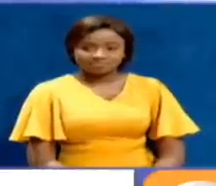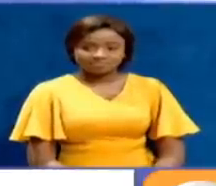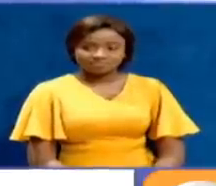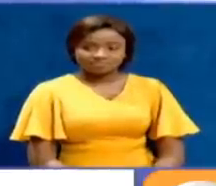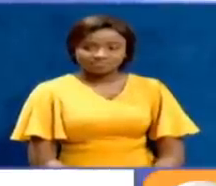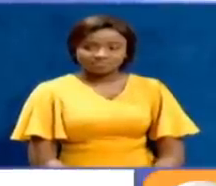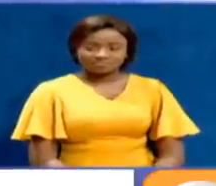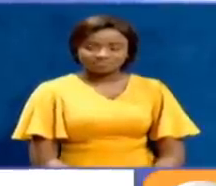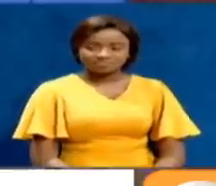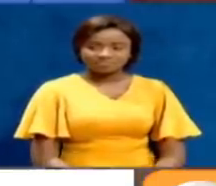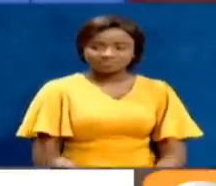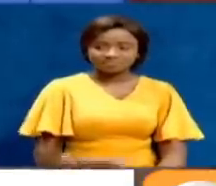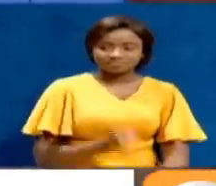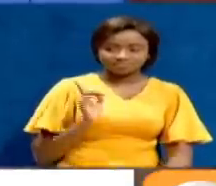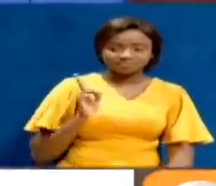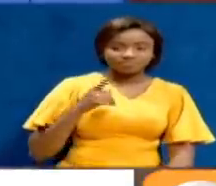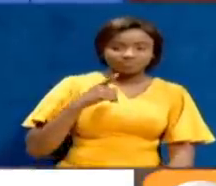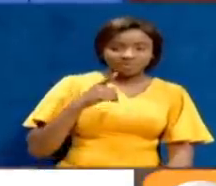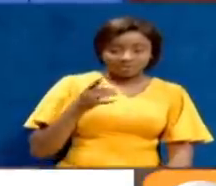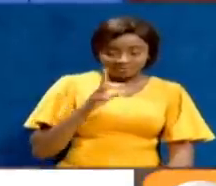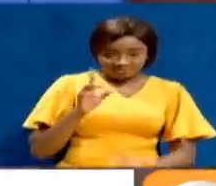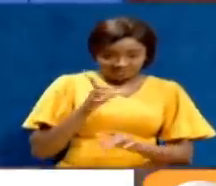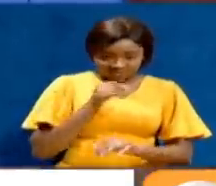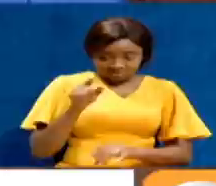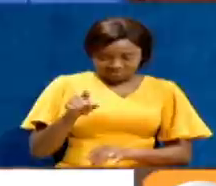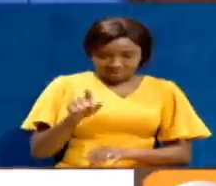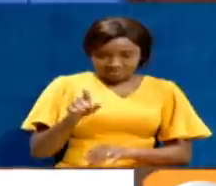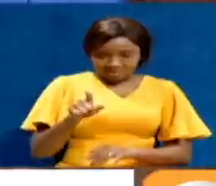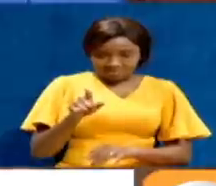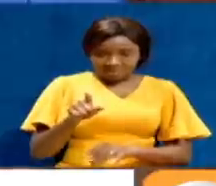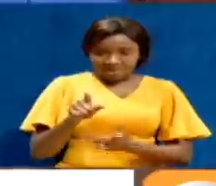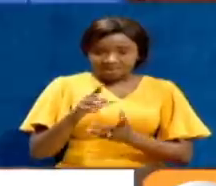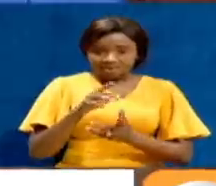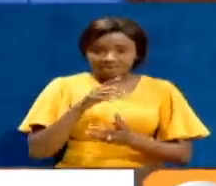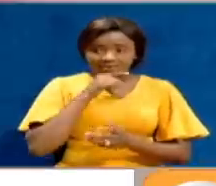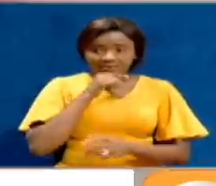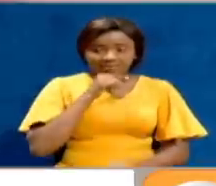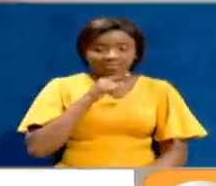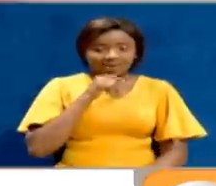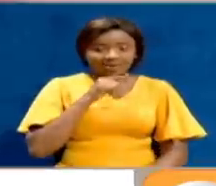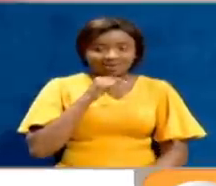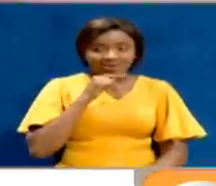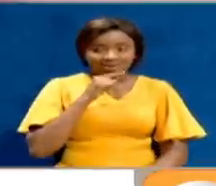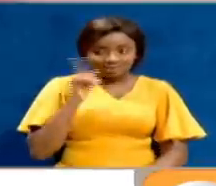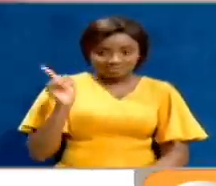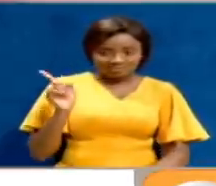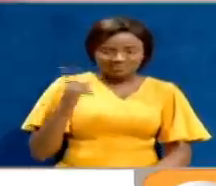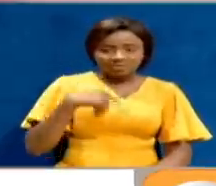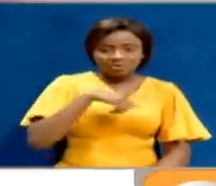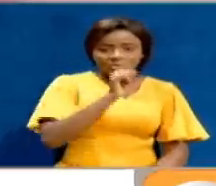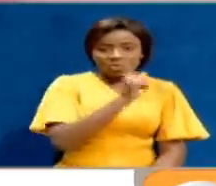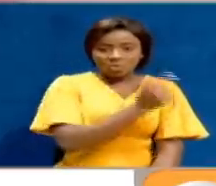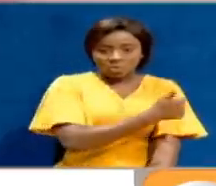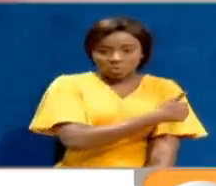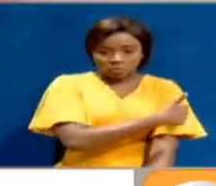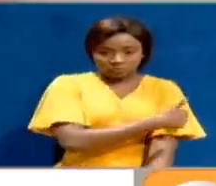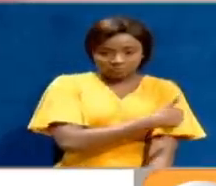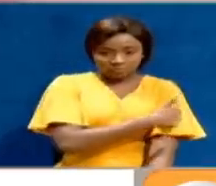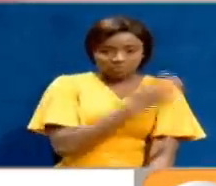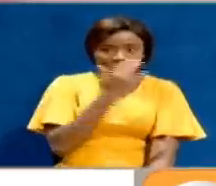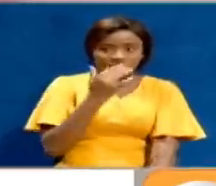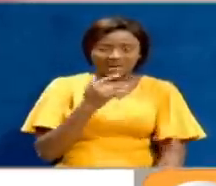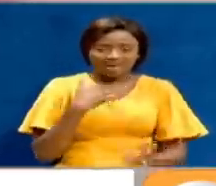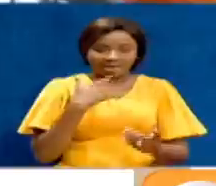alimpeleka moja kwa moja hadi katika kituo cha afya kilichokuwa karibu, ila aliarifiwa kuwa Livede hangehudumiwa bila ya kuwepo